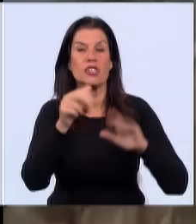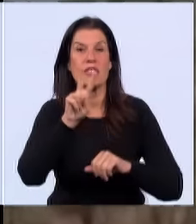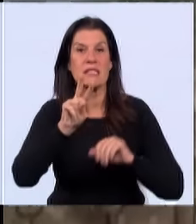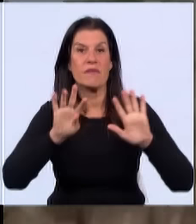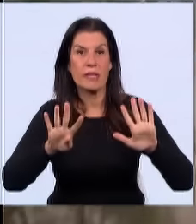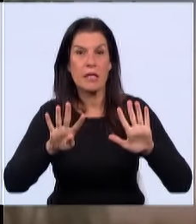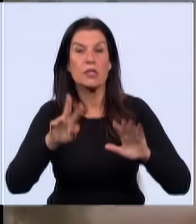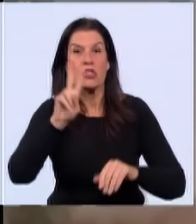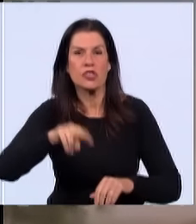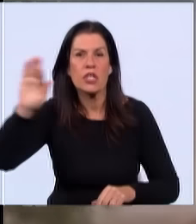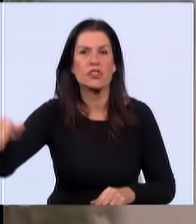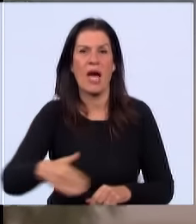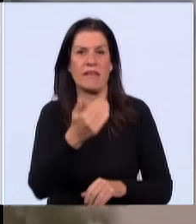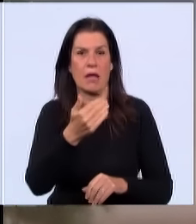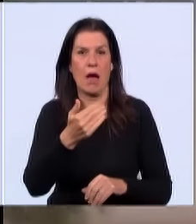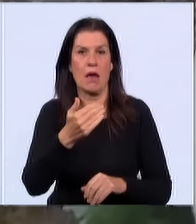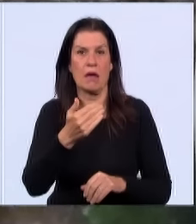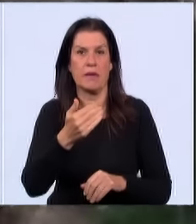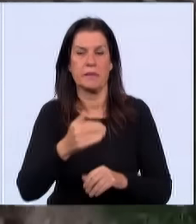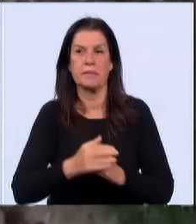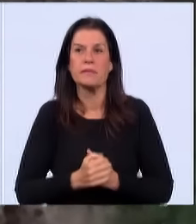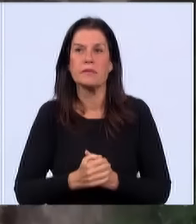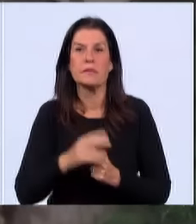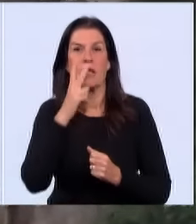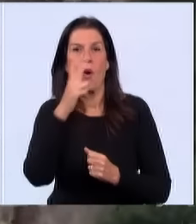העשרה. בקאי, מצנח רחיפה.